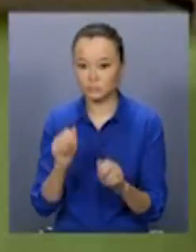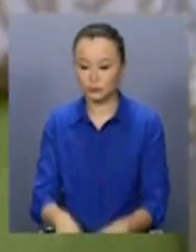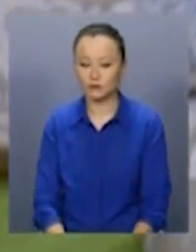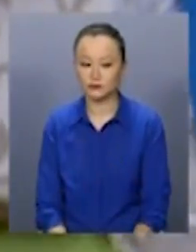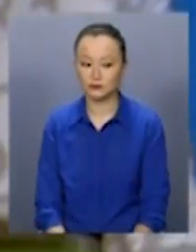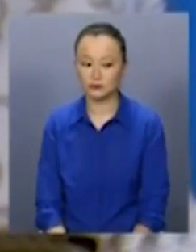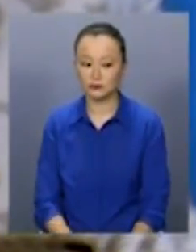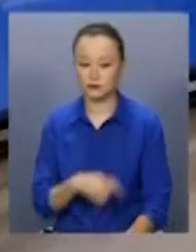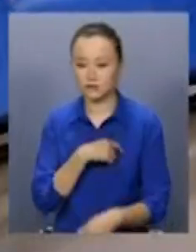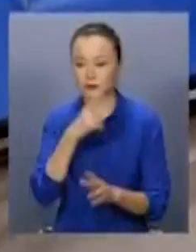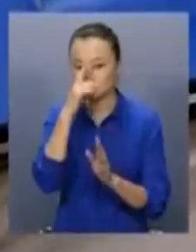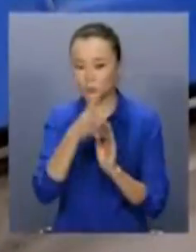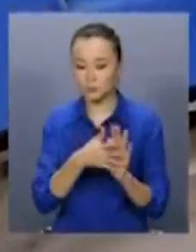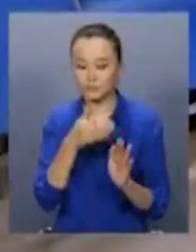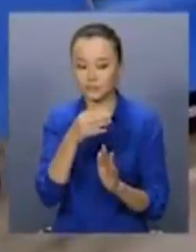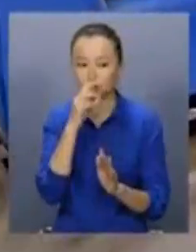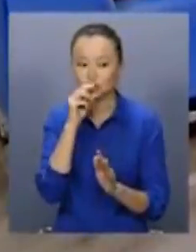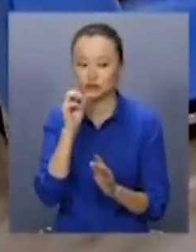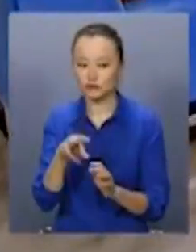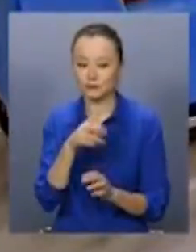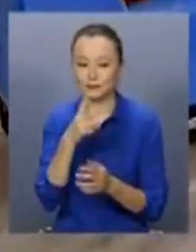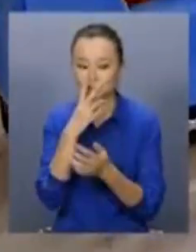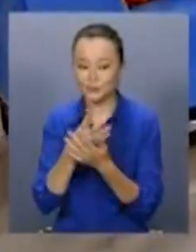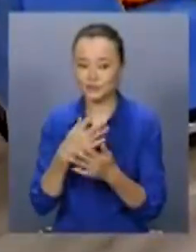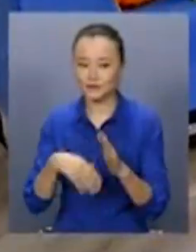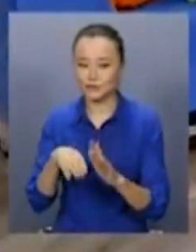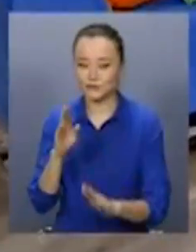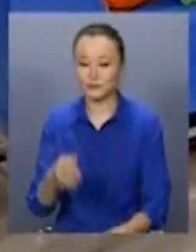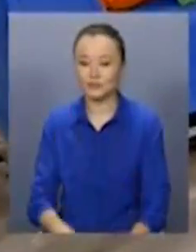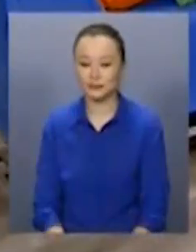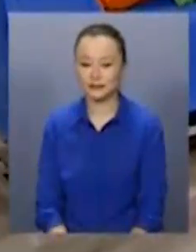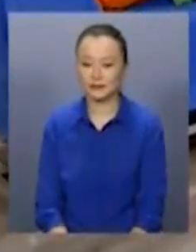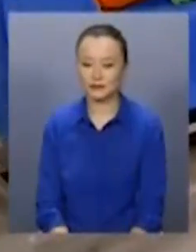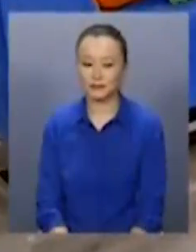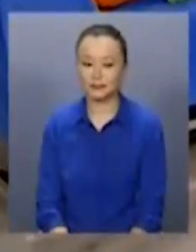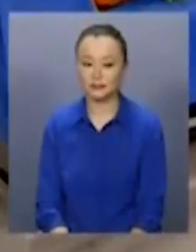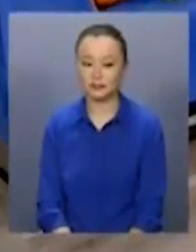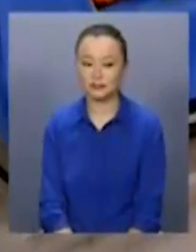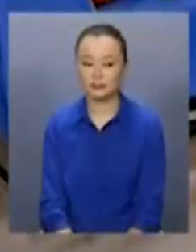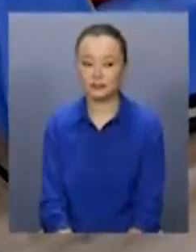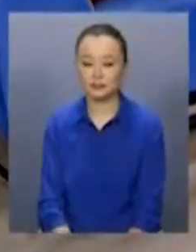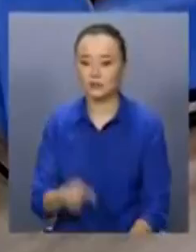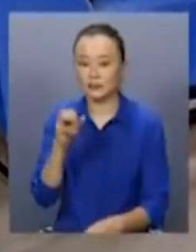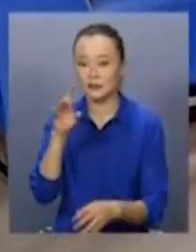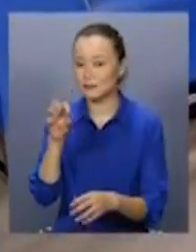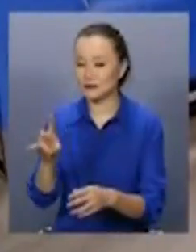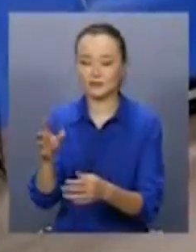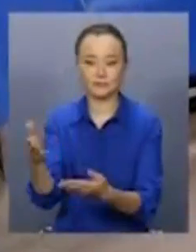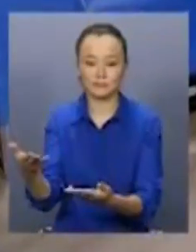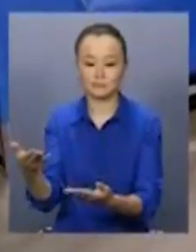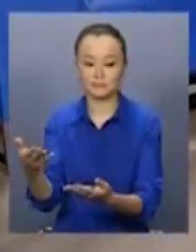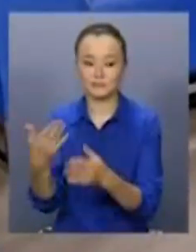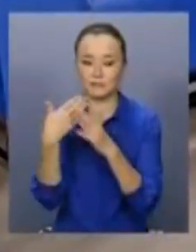мен түсінгенім бойынша сөйлегеннен гөрі көбінесе қимыл әрекетіңізге жақын сияқты. Енді арман тегін, не істесеңіз өзіңіз